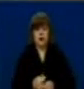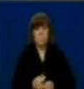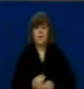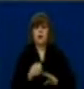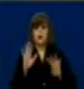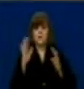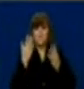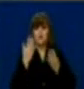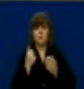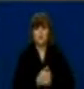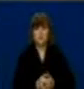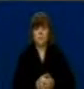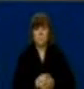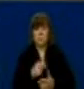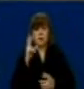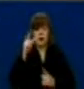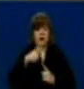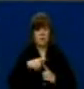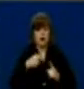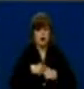euro kur t'i hiqet RTK-ja.